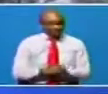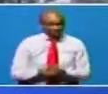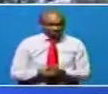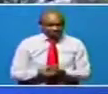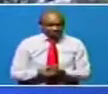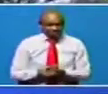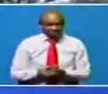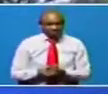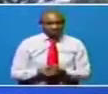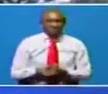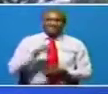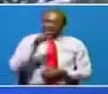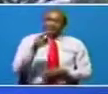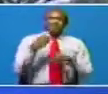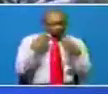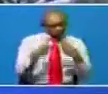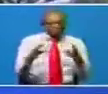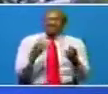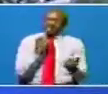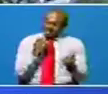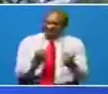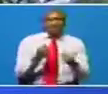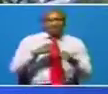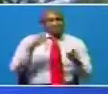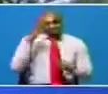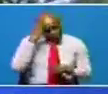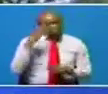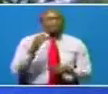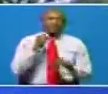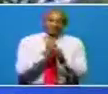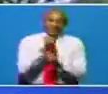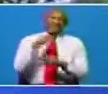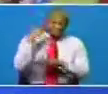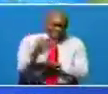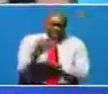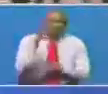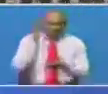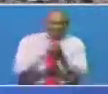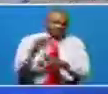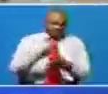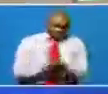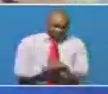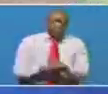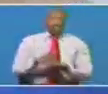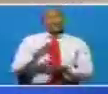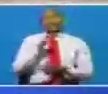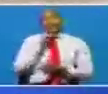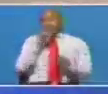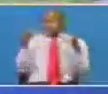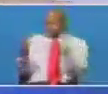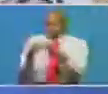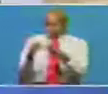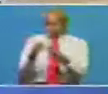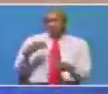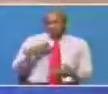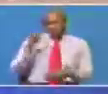Because no losing is very hard. But we know we'll make it. Next game, believe us. Katika upande wa vulana, Leiza Hill kutoka